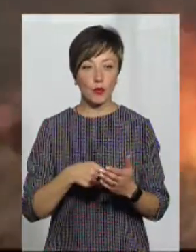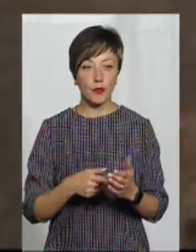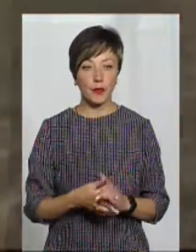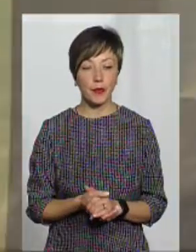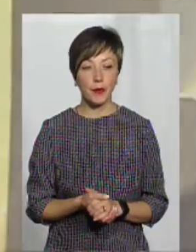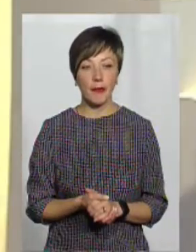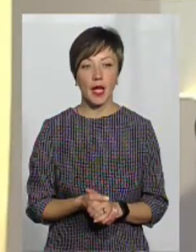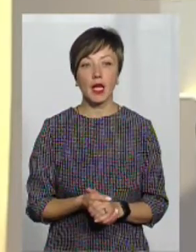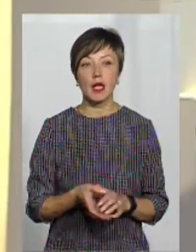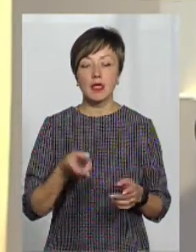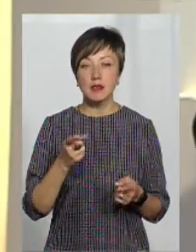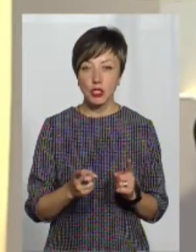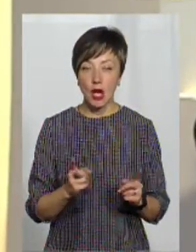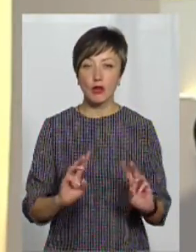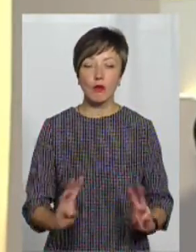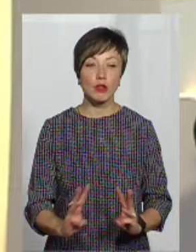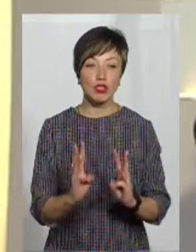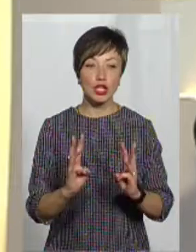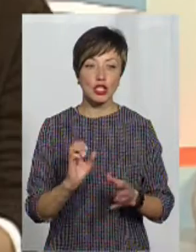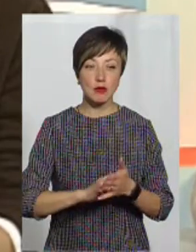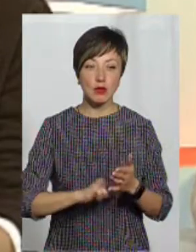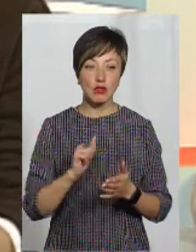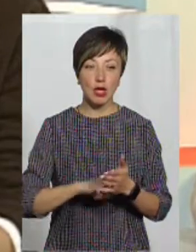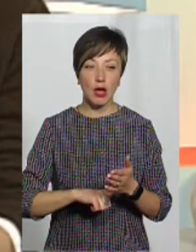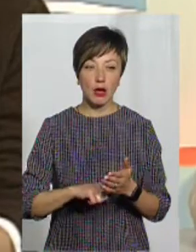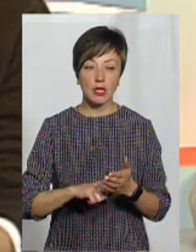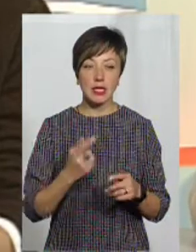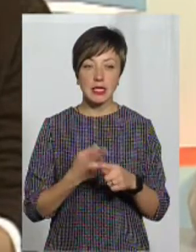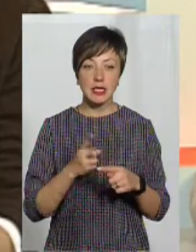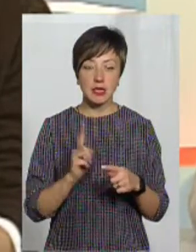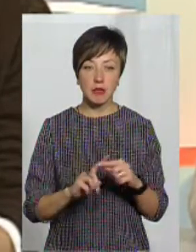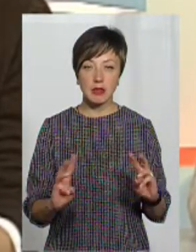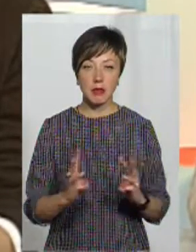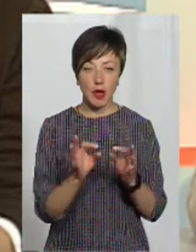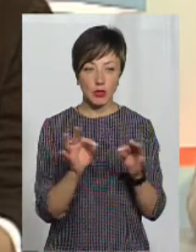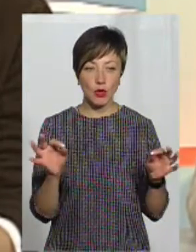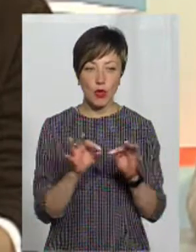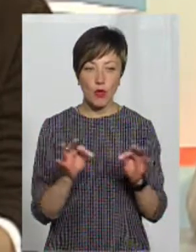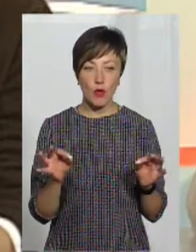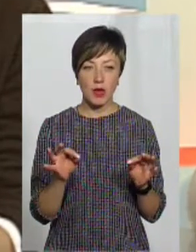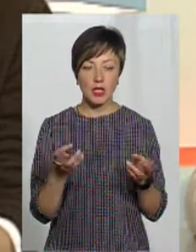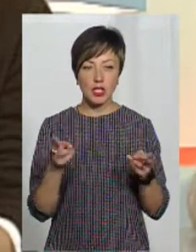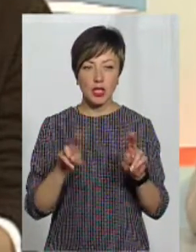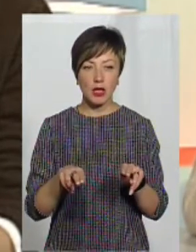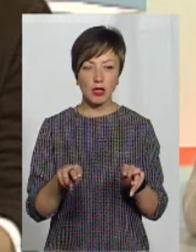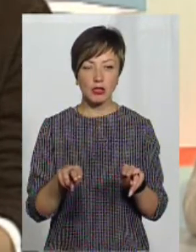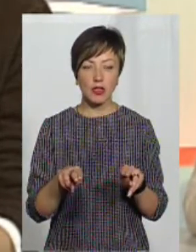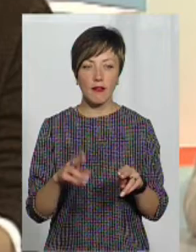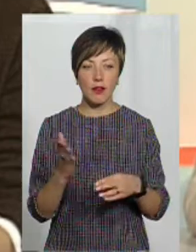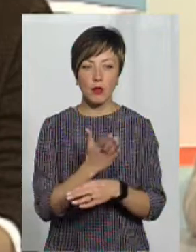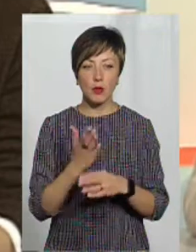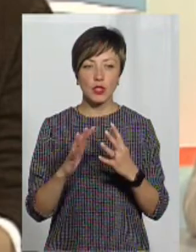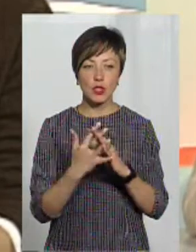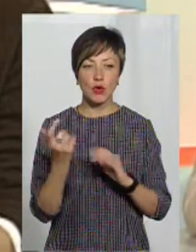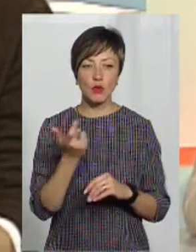клімату? Звичайно. Пожежі, які спричиняються цими ж спалюванням цих соломи, залишків